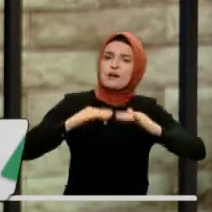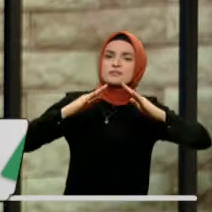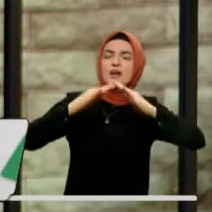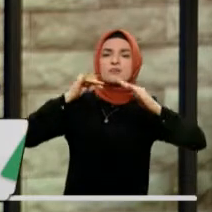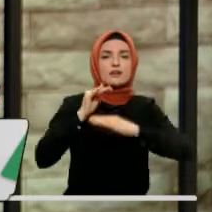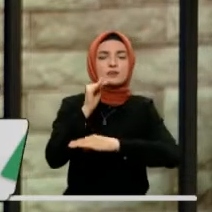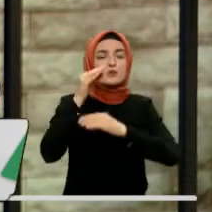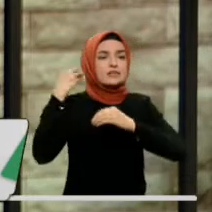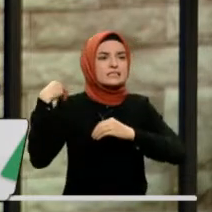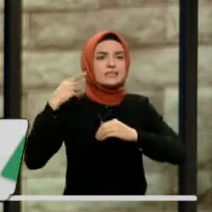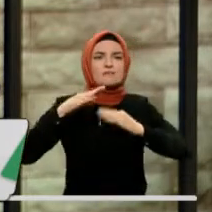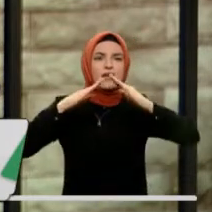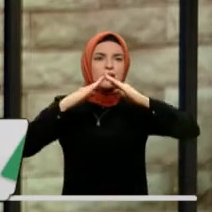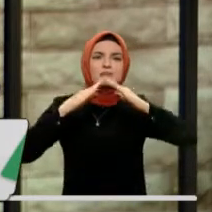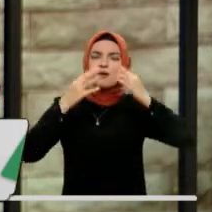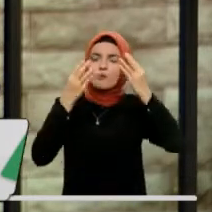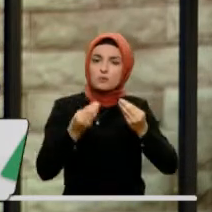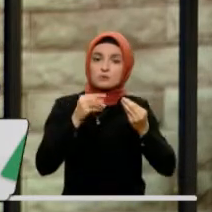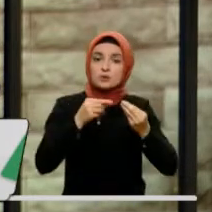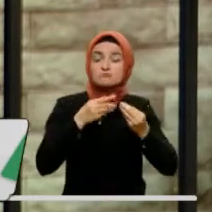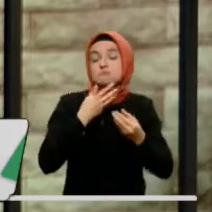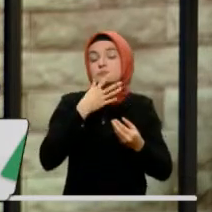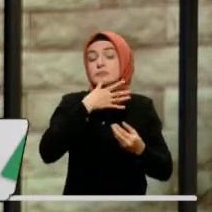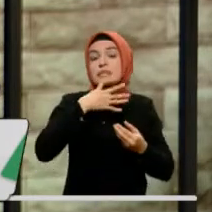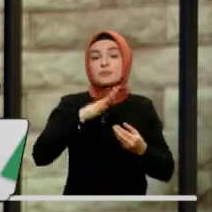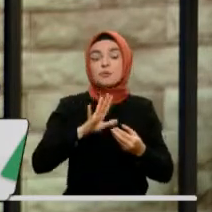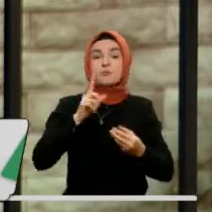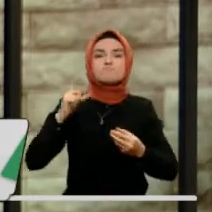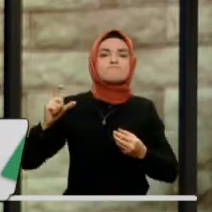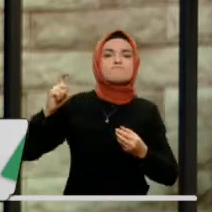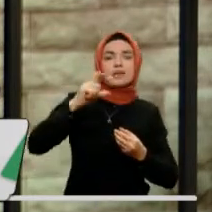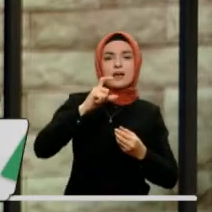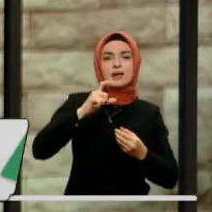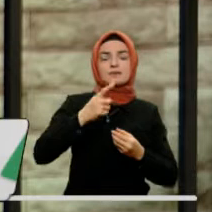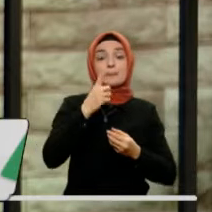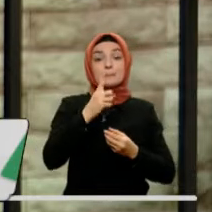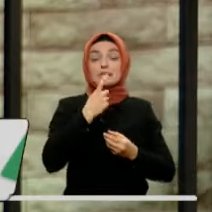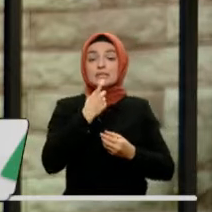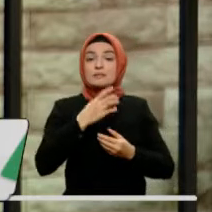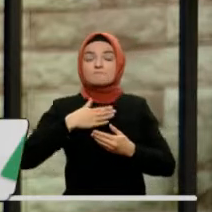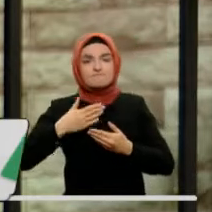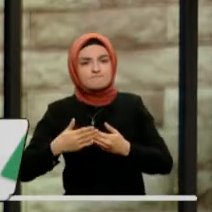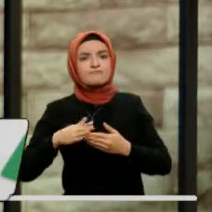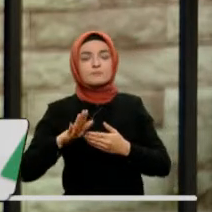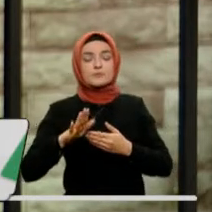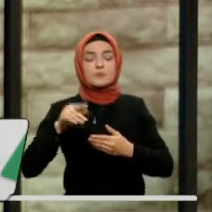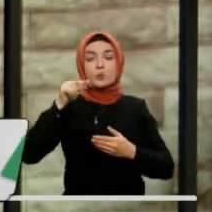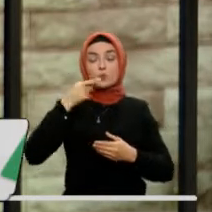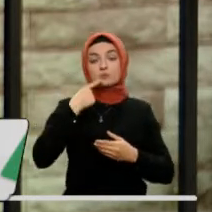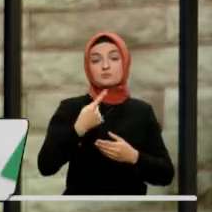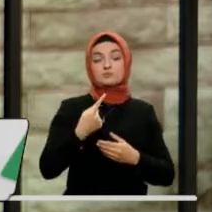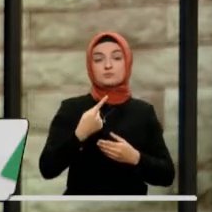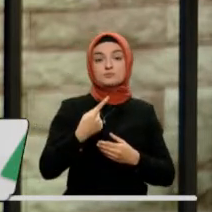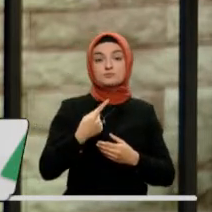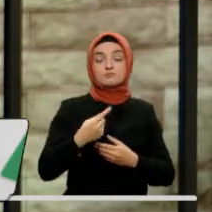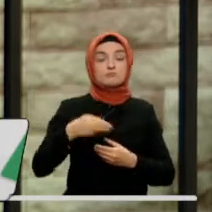bir ev kurulduğunda anne ne kadar müdahil oluyor bilmiyor ki o noktayı. Sonra bir yıl geçmeden, böyle 12. aya dönmeden şöyle bir şey.